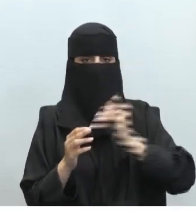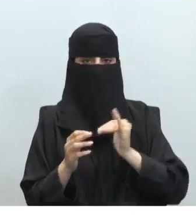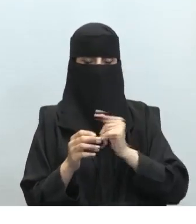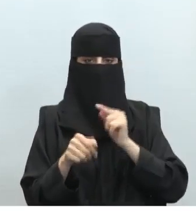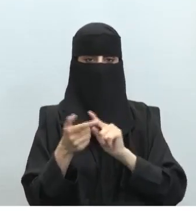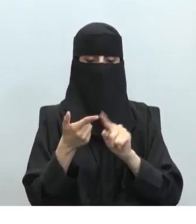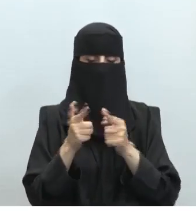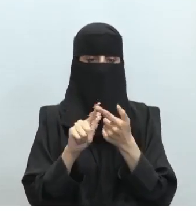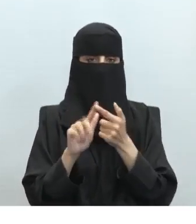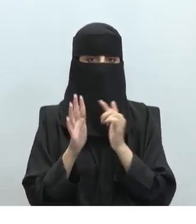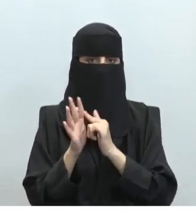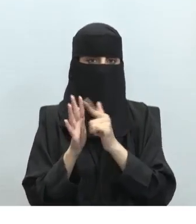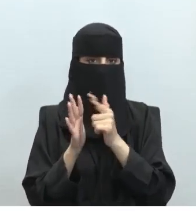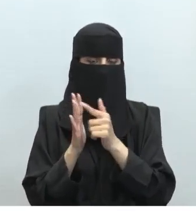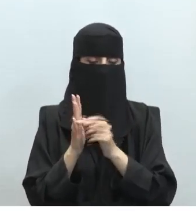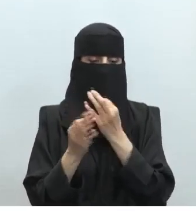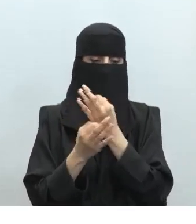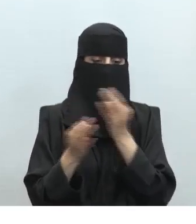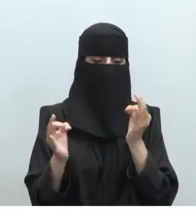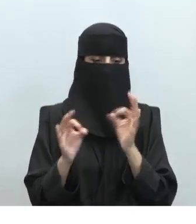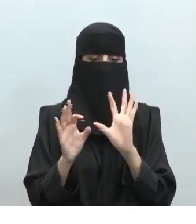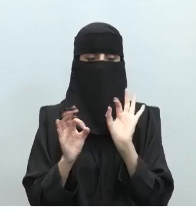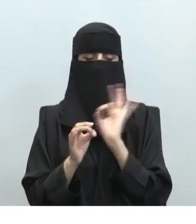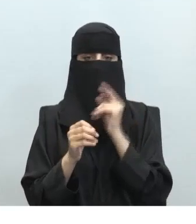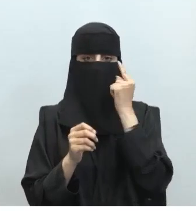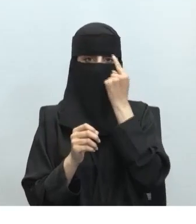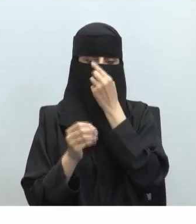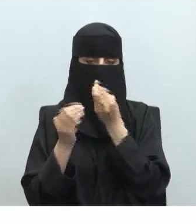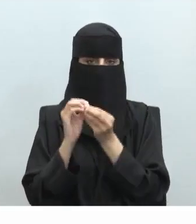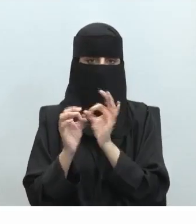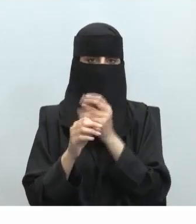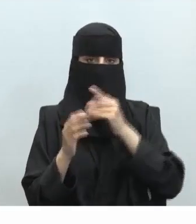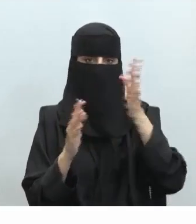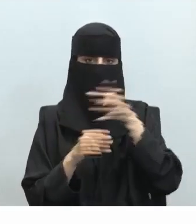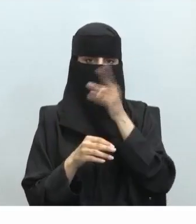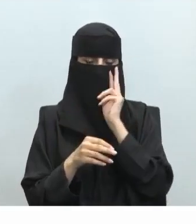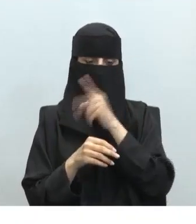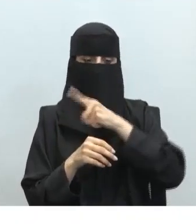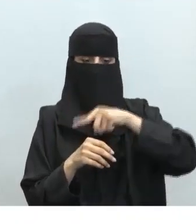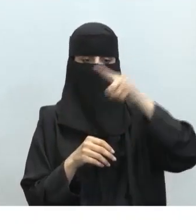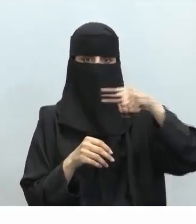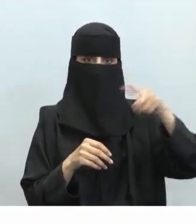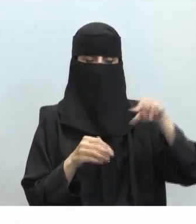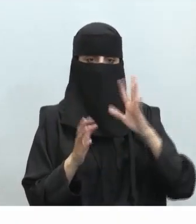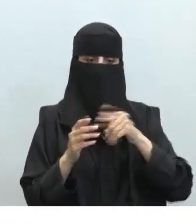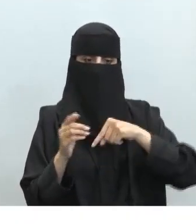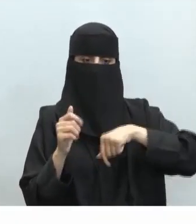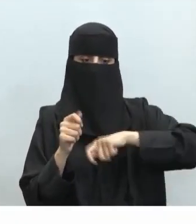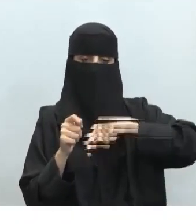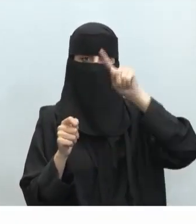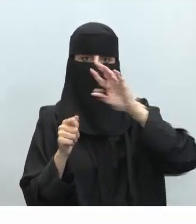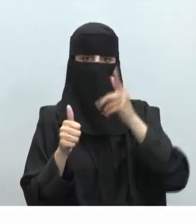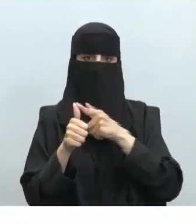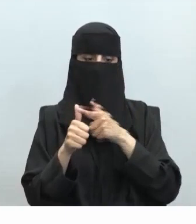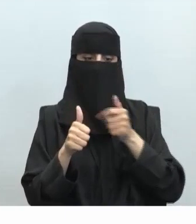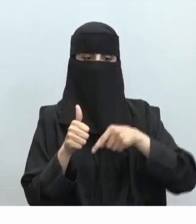الصوره اذ تتذكرون ونحن تتكلم هذه هنا هنا على مستوى لون الجد يتحكم فيها سته جينات هنا اي كابيتل